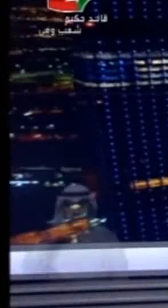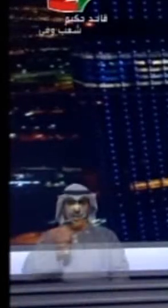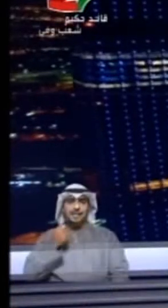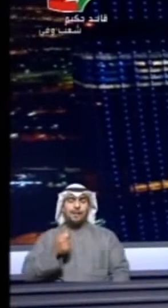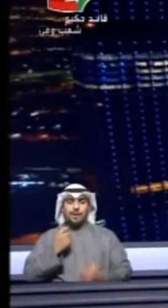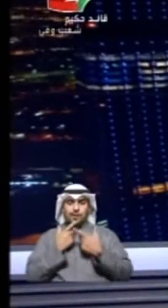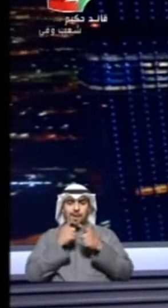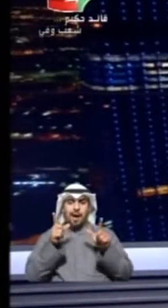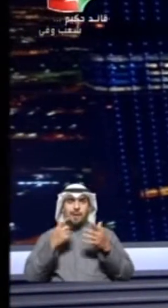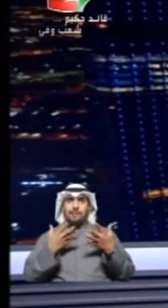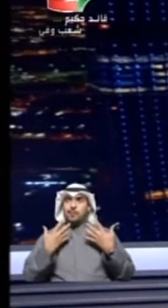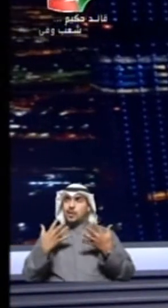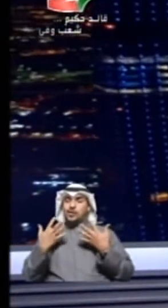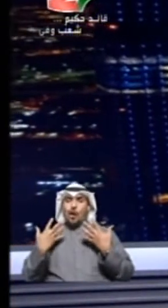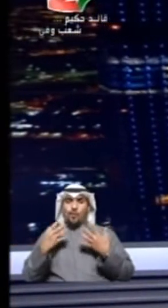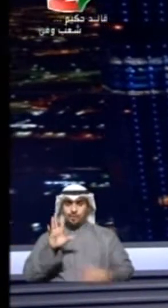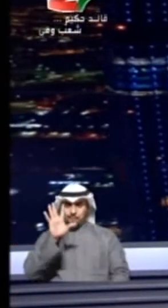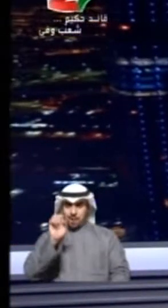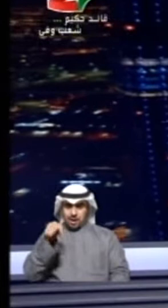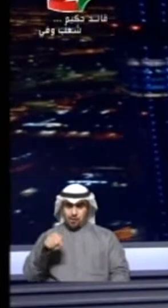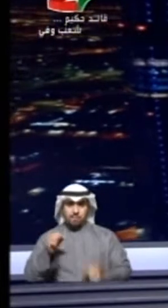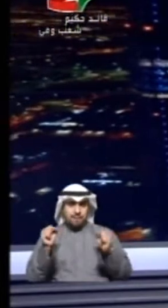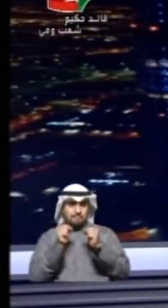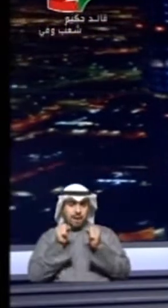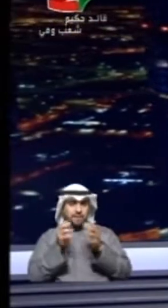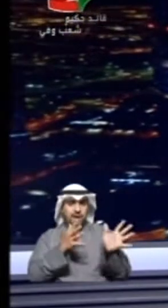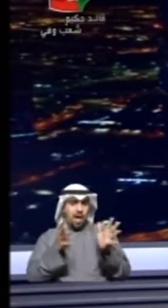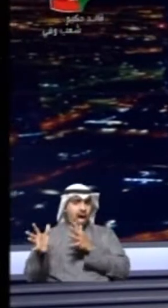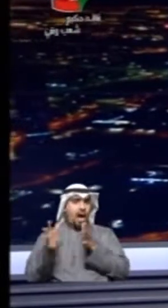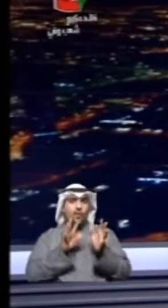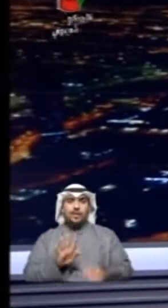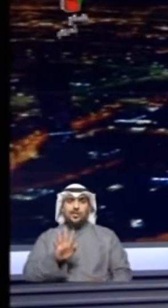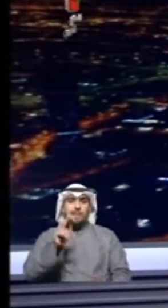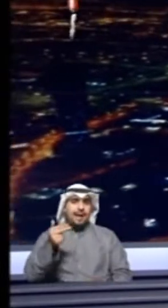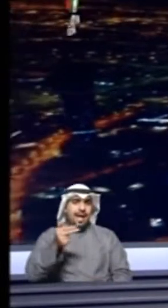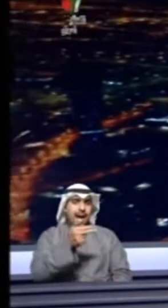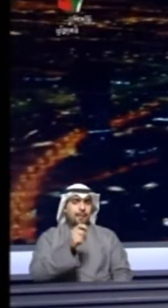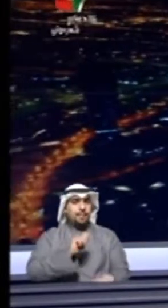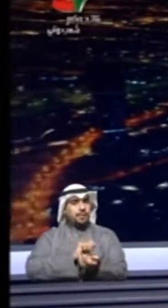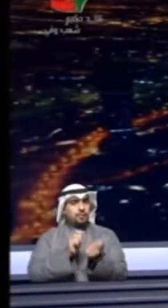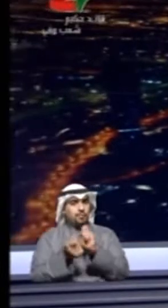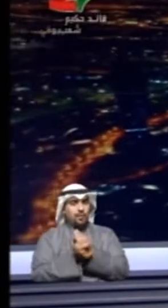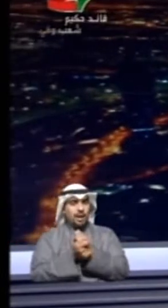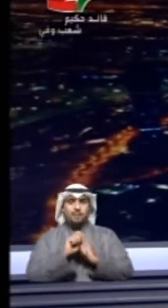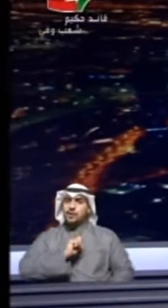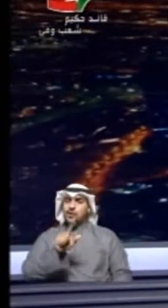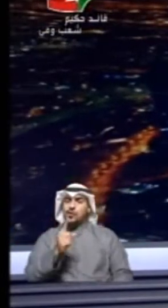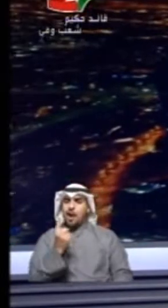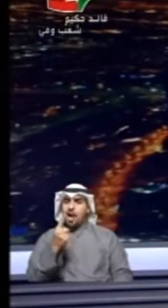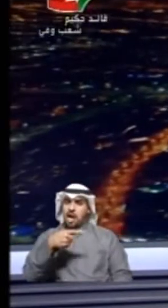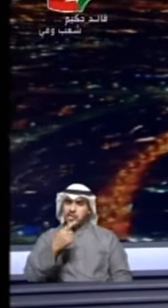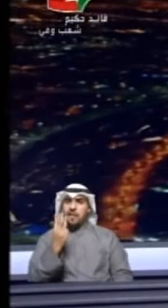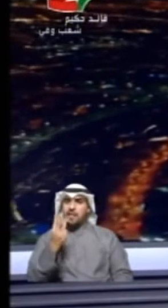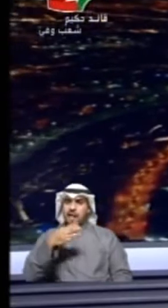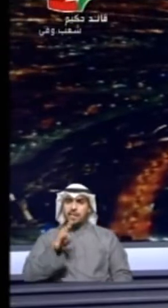أسعد الله أوقاتكم أعزائي المشاهدين. الأجواء الليلة أجواء باردة مع رياح شمالية غربية إلى متغلبة الاتجاه، سرعتها ما بين 10 إلى 30 كيلومتر